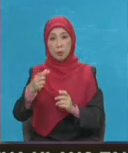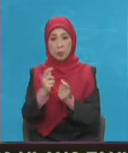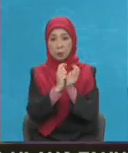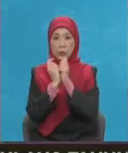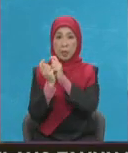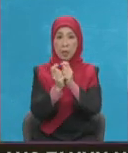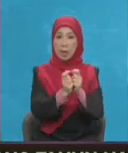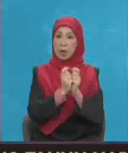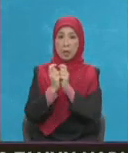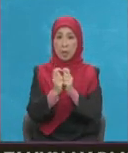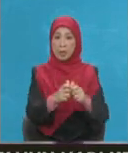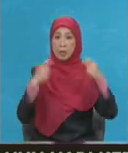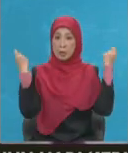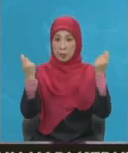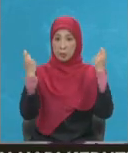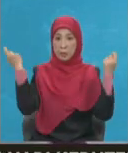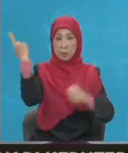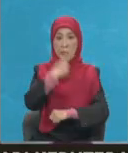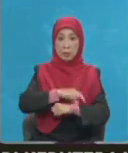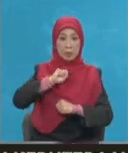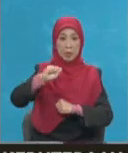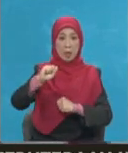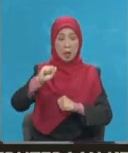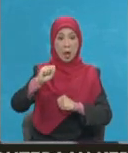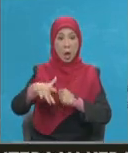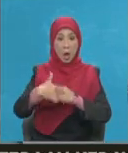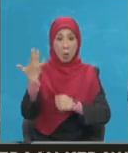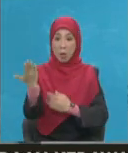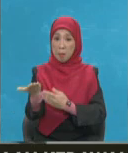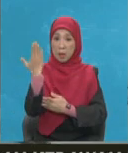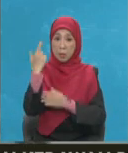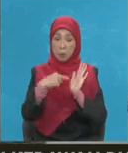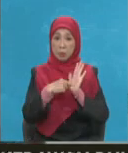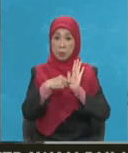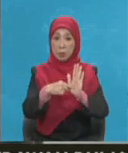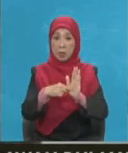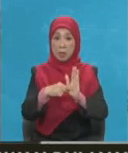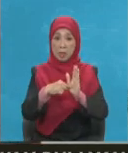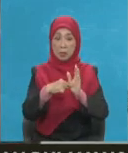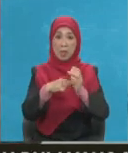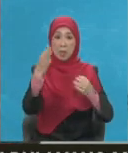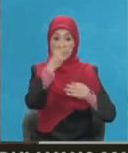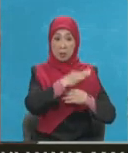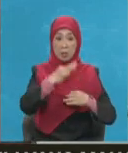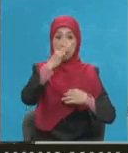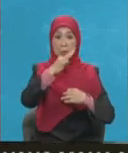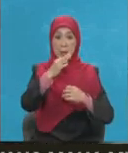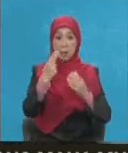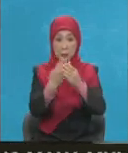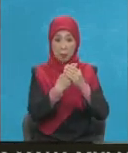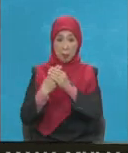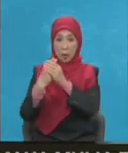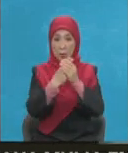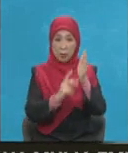sama-sama meraikan sambutan Hari Kebangsaan. Persiapan seawal pagi lagi menunjukkan semangat patriotisme dan perpaduan yang